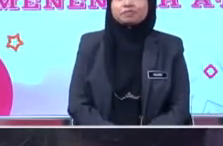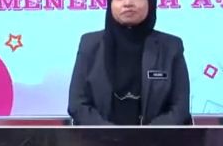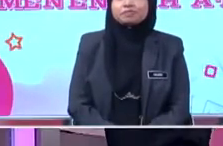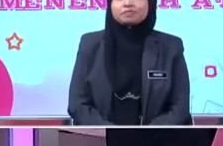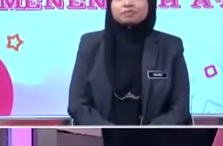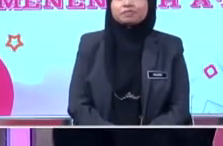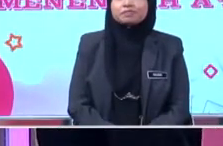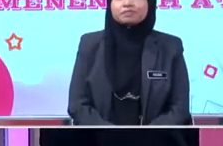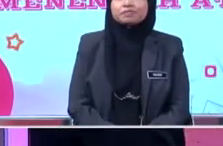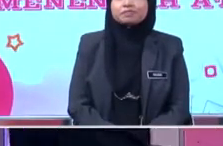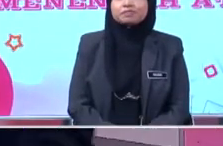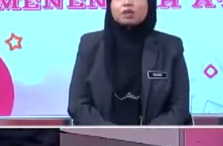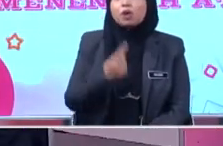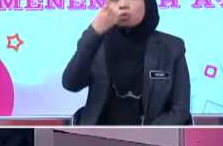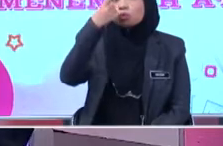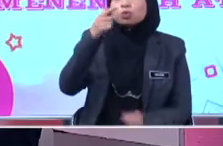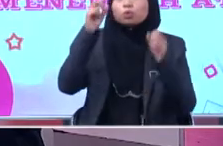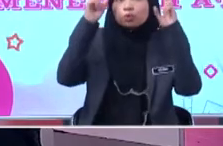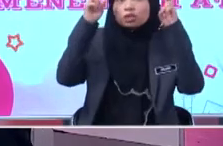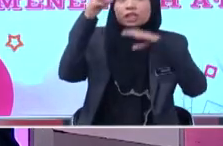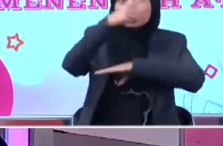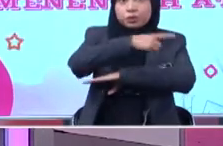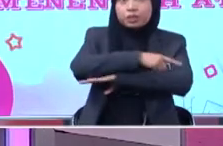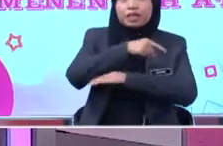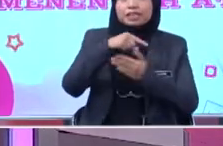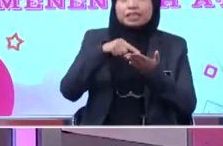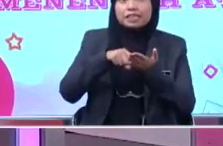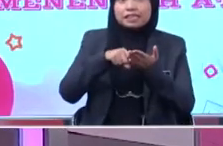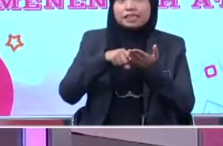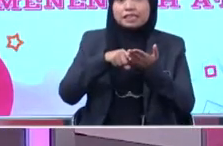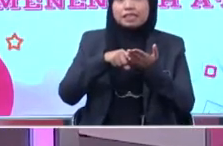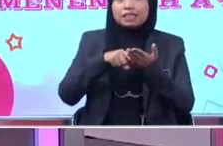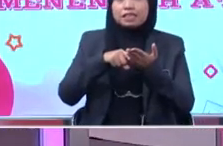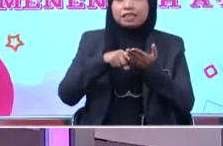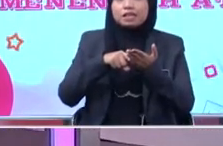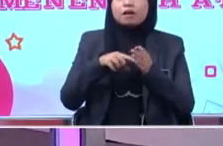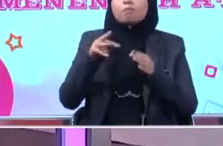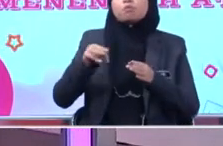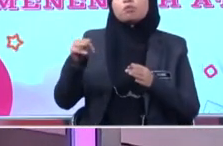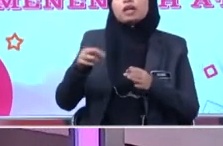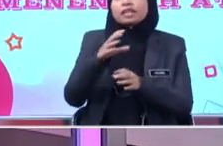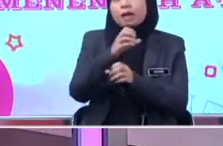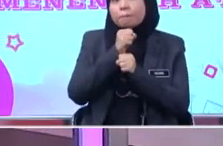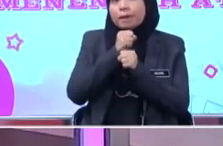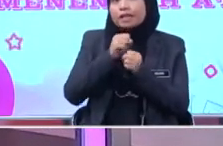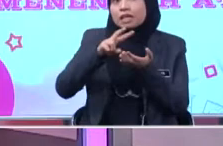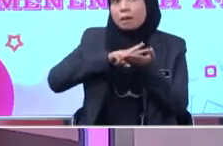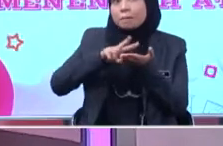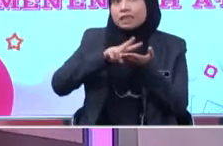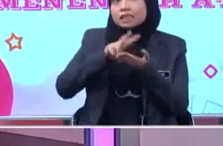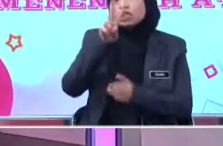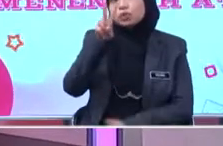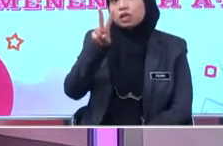di kentot tajuk ini adalah update-an misteri pembelajaran yaitu dengan ilmu Ibnu membaca ayat